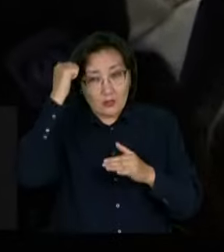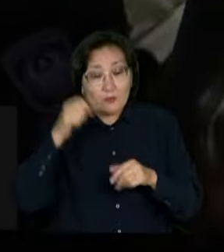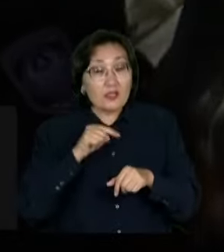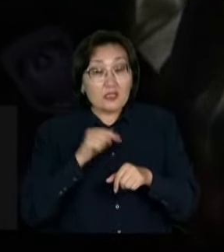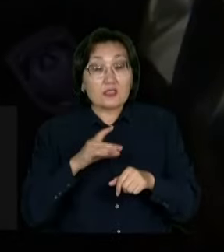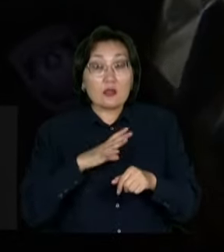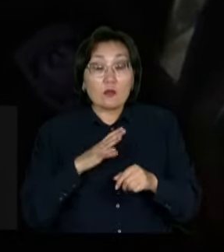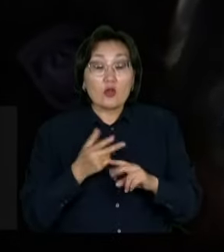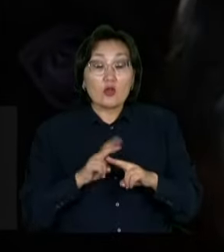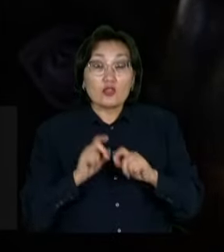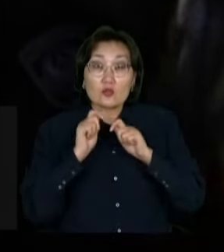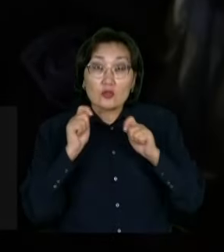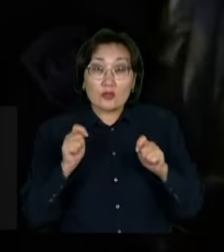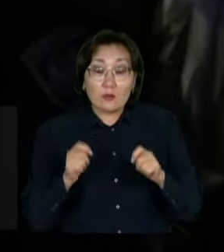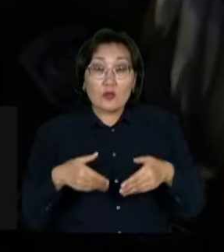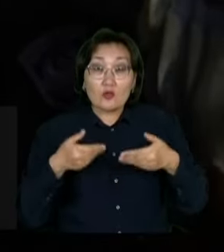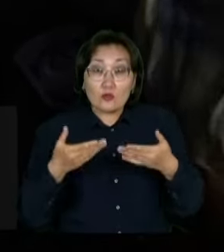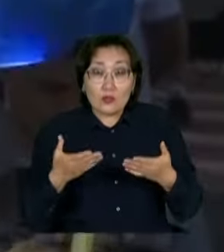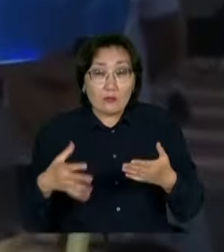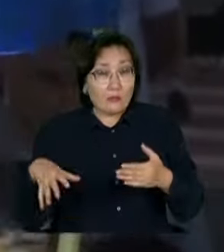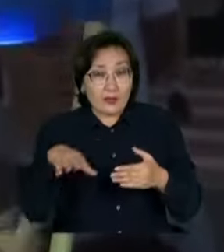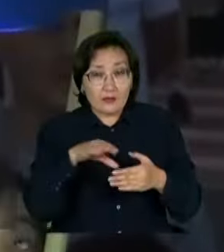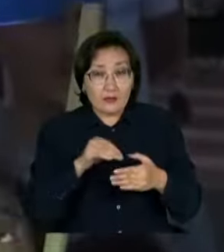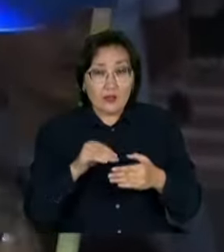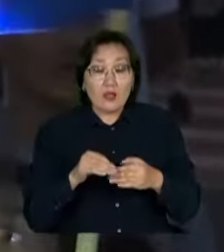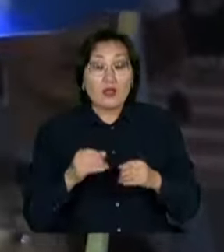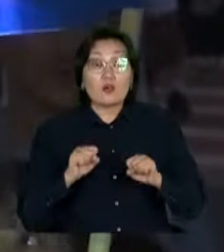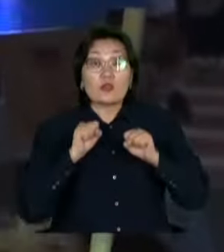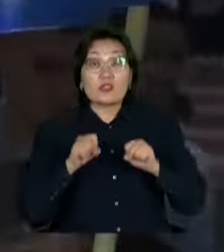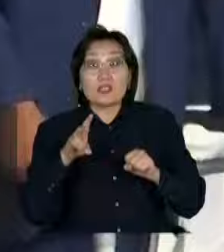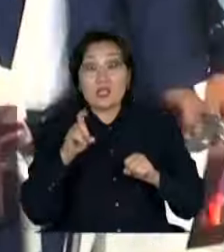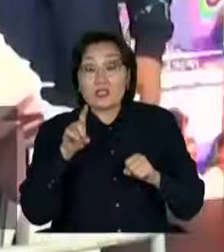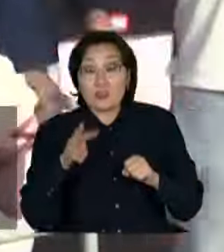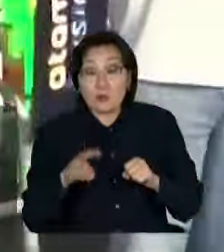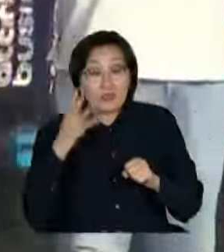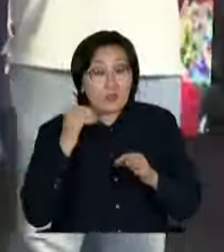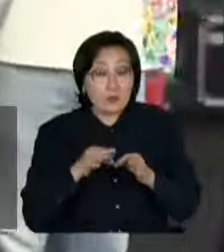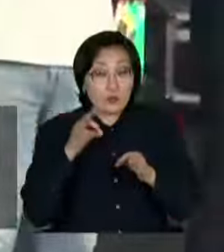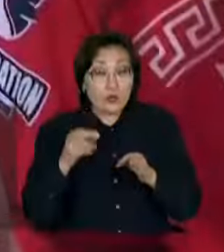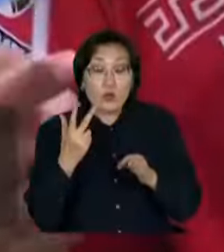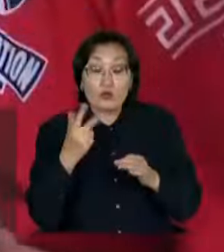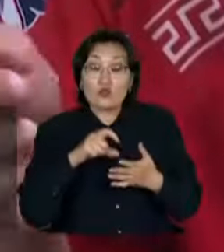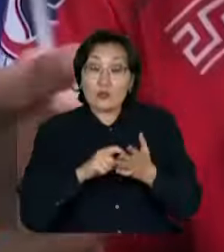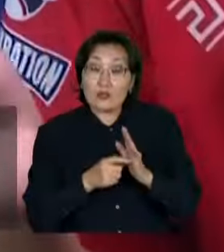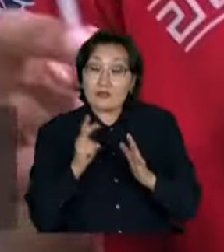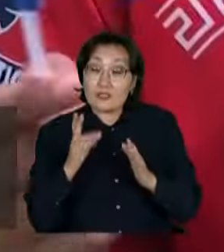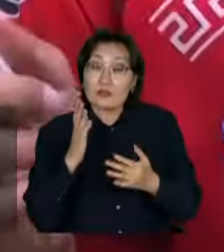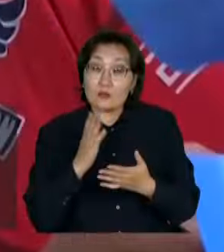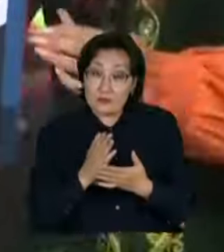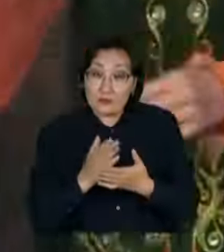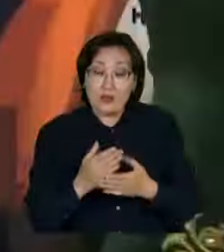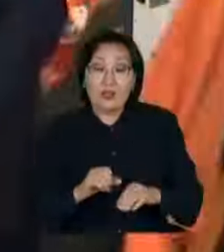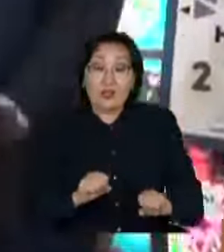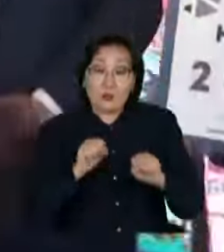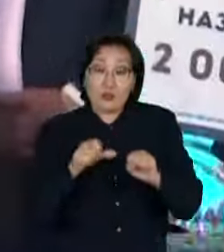Осы жүлделеріме құттықтаймын жерлестерінің барлығын. Боксшы Назым Қызайбайдың да енді Алматы облысында 3 бөлмелі пәтері бар. Былғары